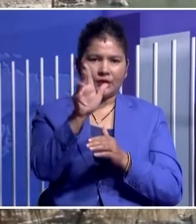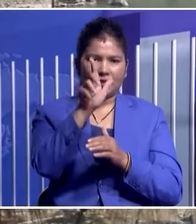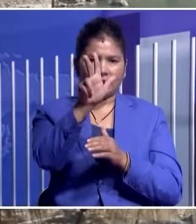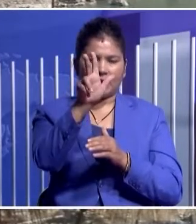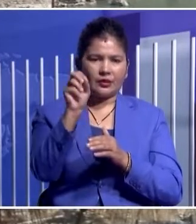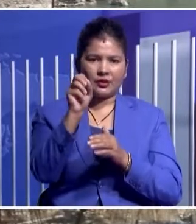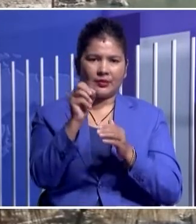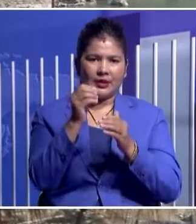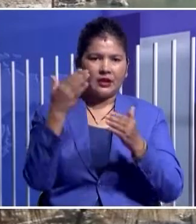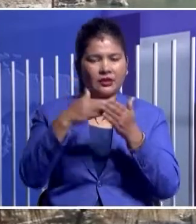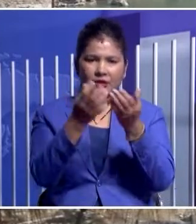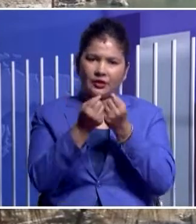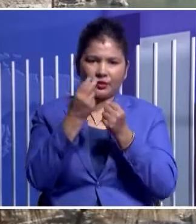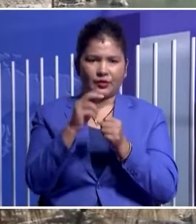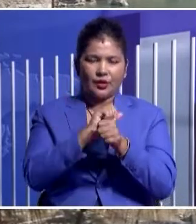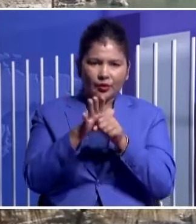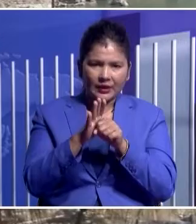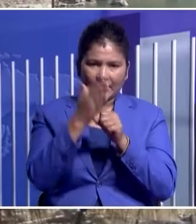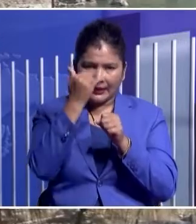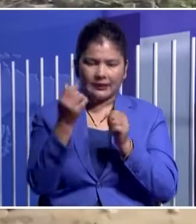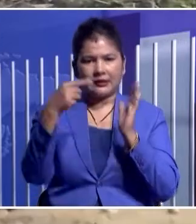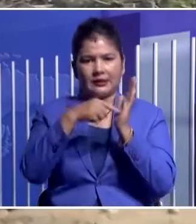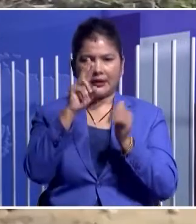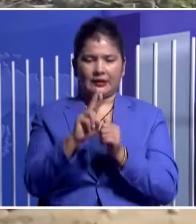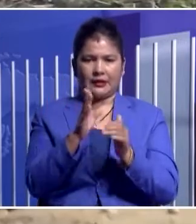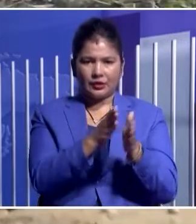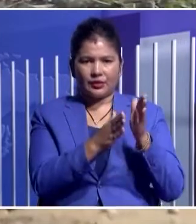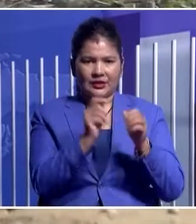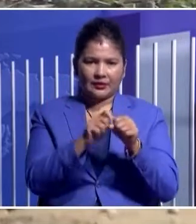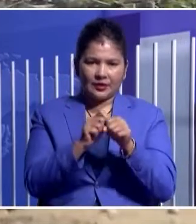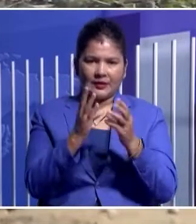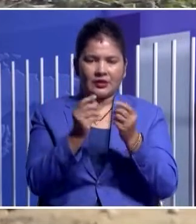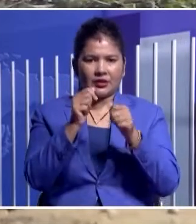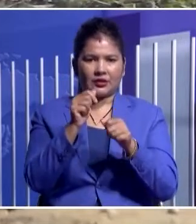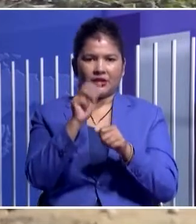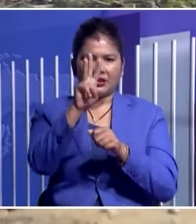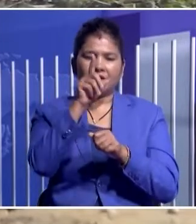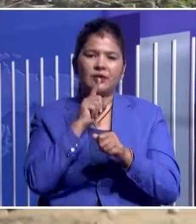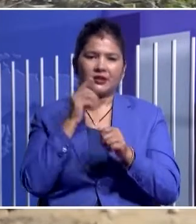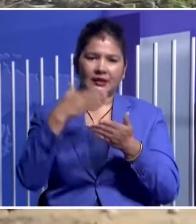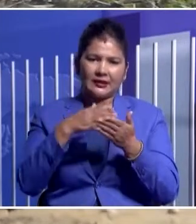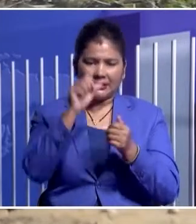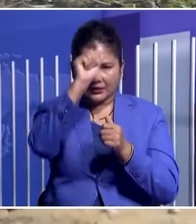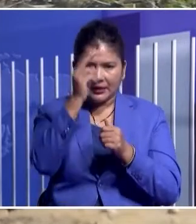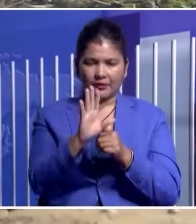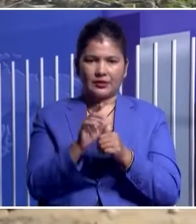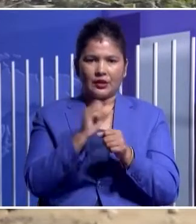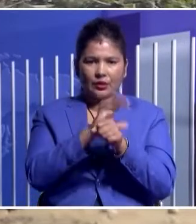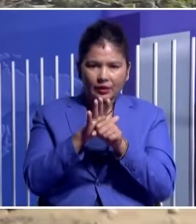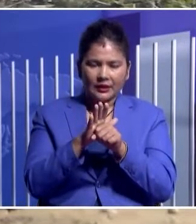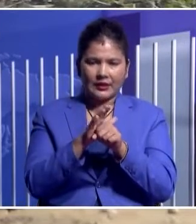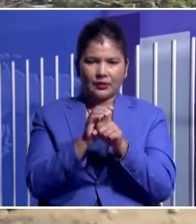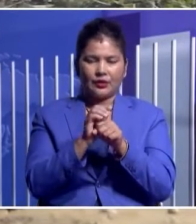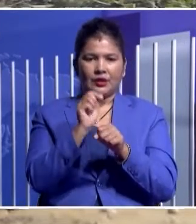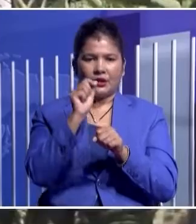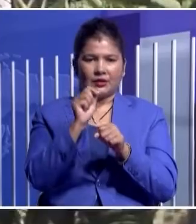लिएको थियो, तर कोरोना महामारीलाई कारण देखाएर आयोजनाको निर्माण सक्न अझै 3 वर्ष लाग्ने जनाइएको छ। COVID-19 को